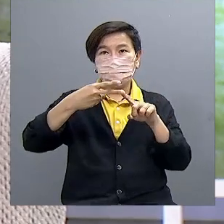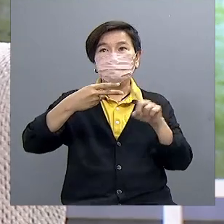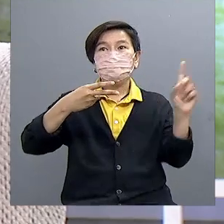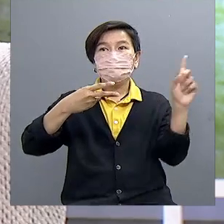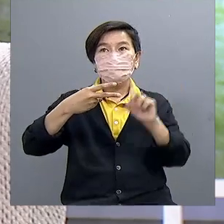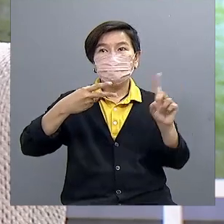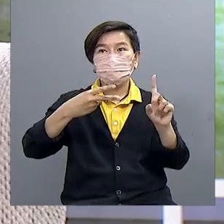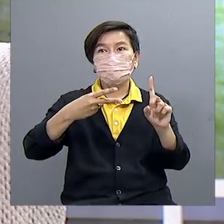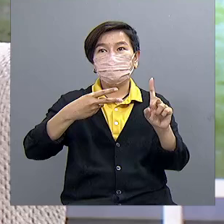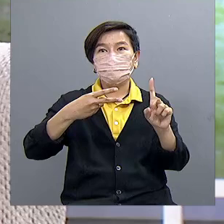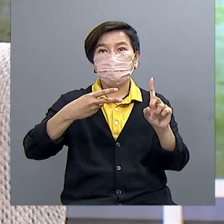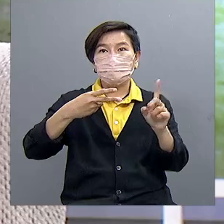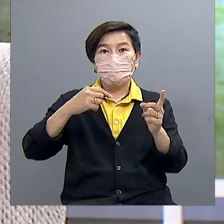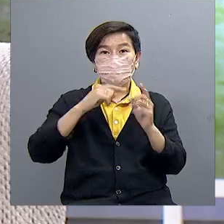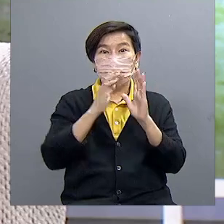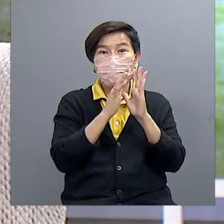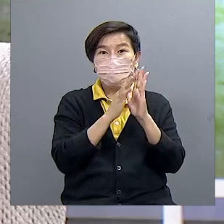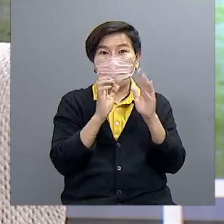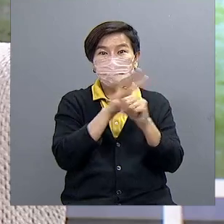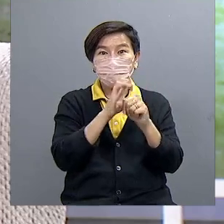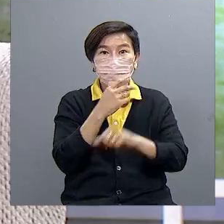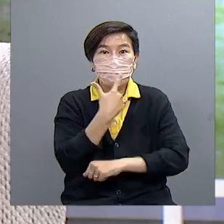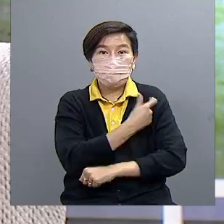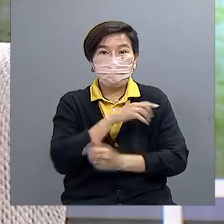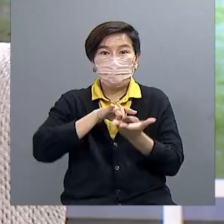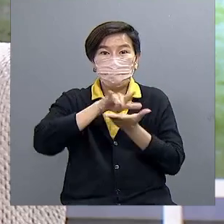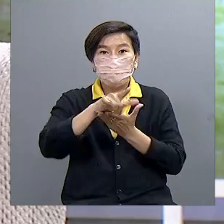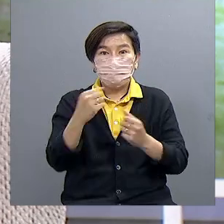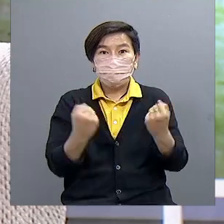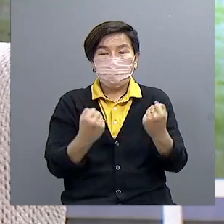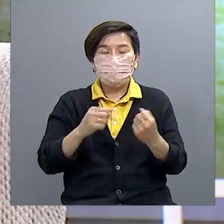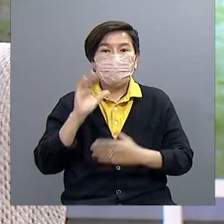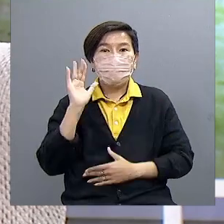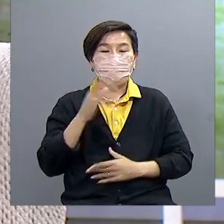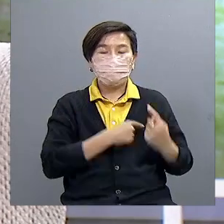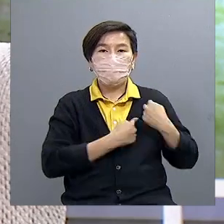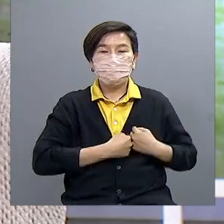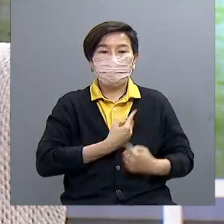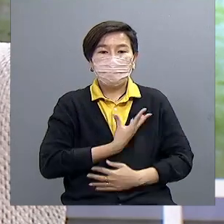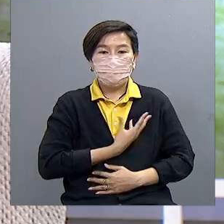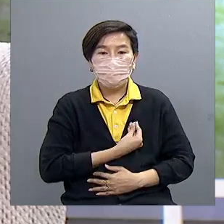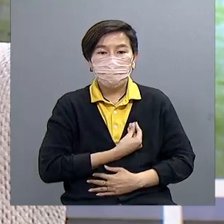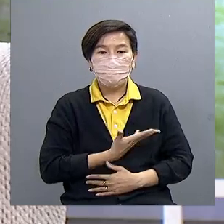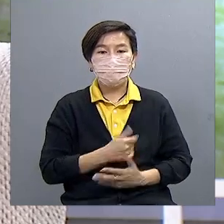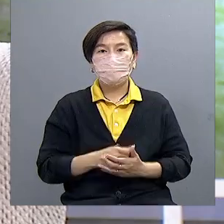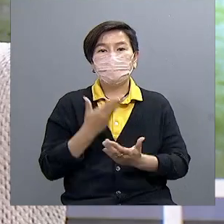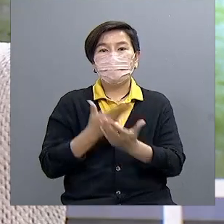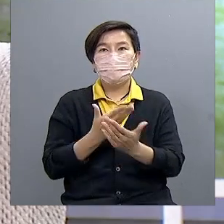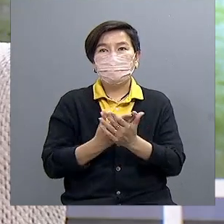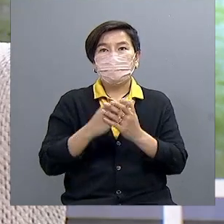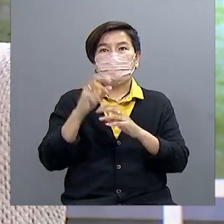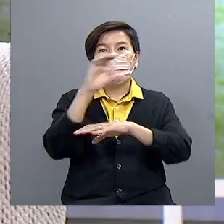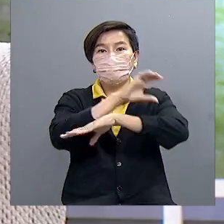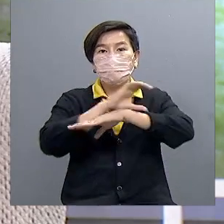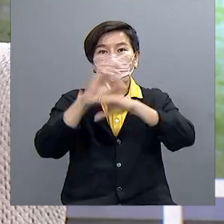ที่ฉีดวัคซีนโควิด-19 ขึ้นเครื่องบินเพราะจะเสี่ยงหัวใจวายและมีค่าโดยสารรถไฟฟ้าสำหรับผู้สูงอายุที่